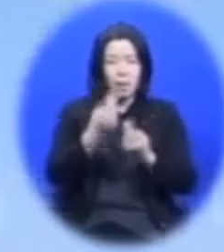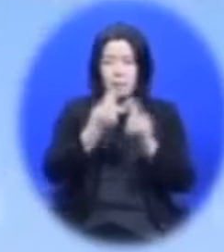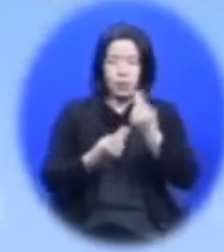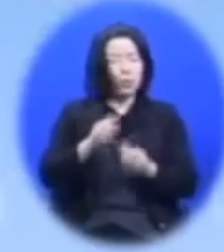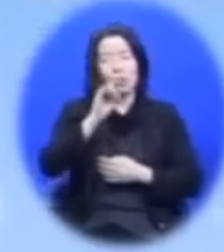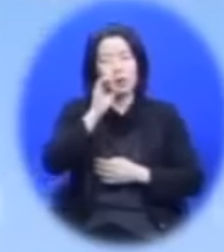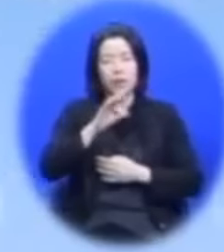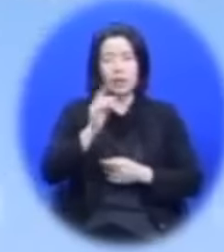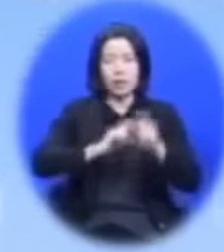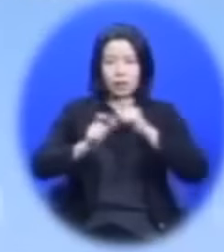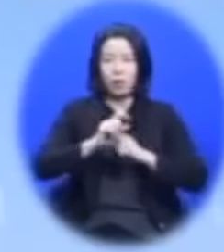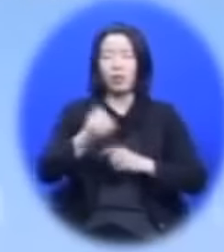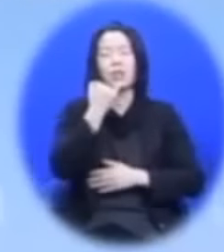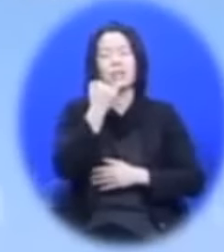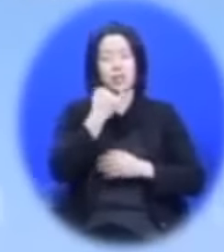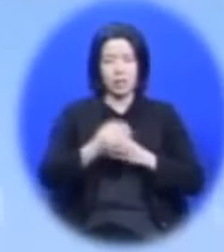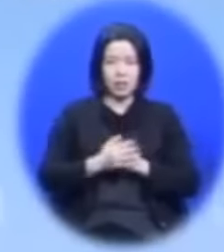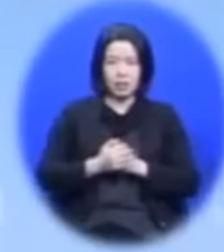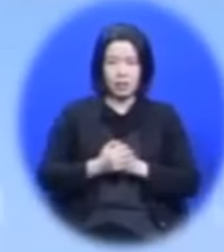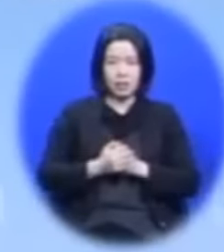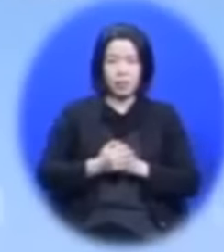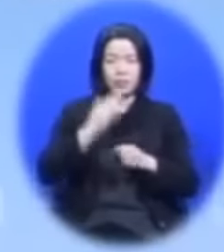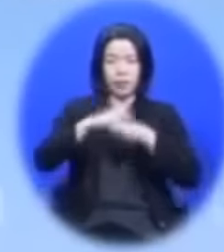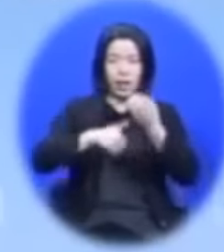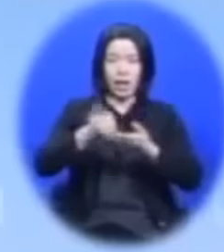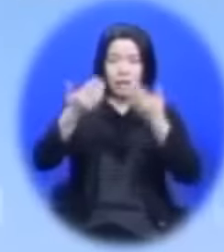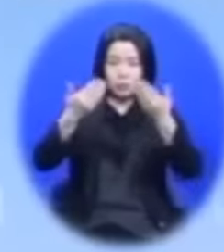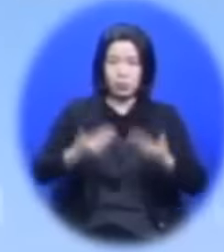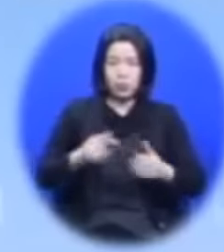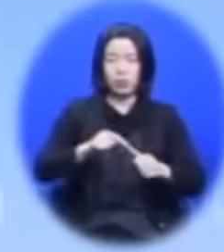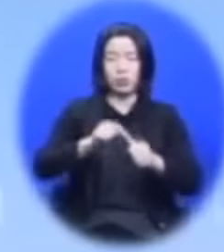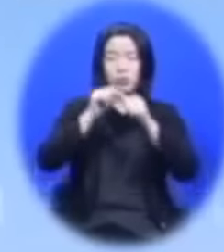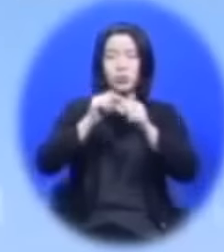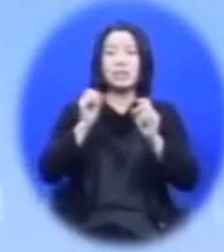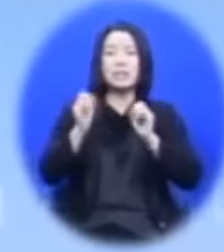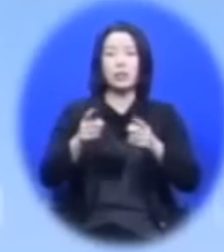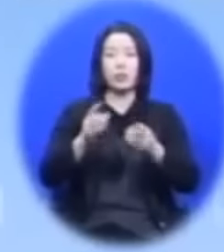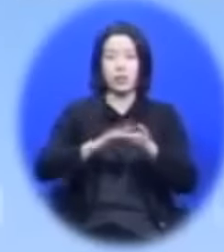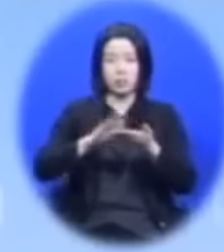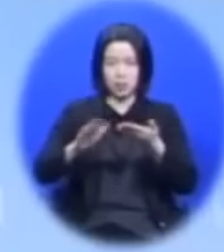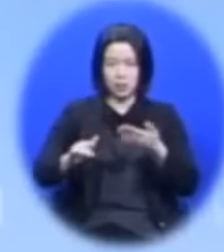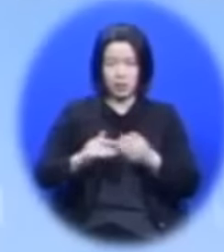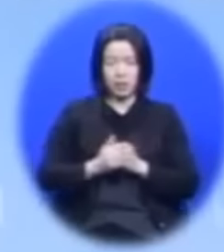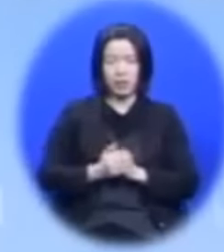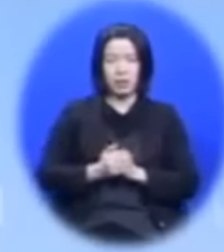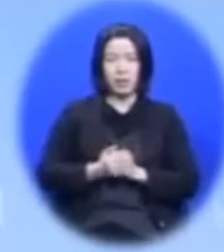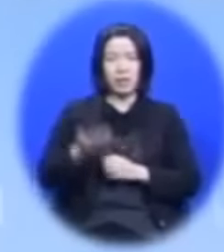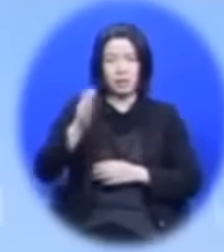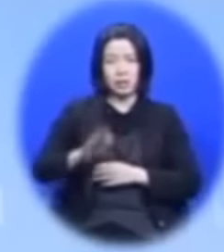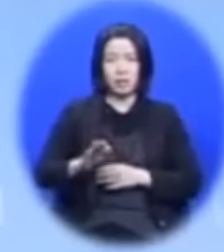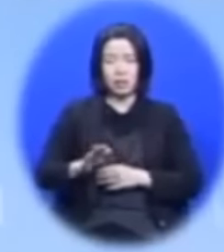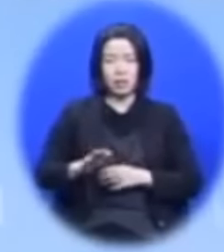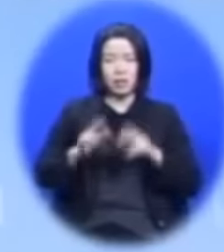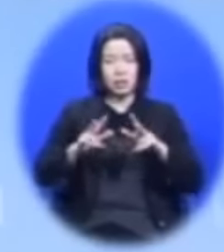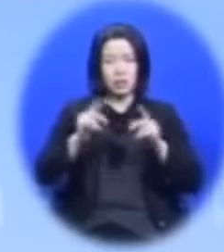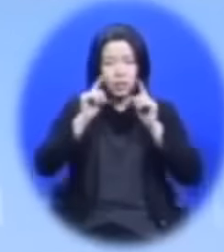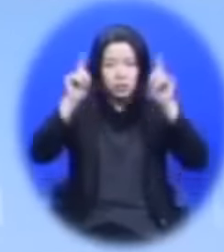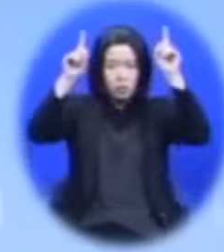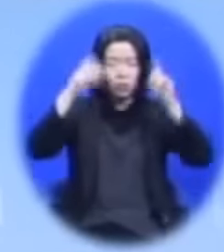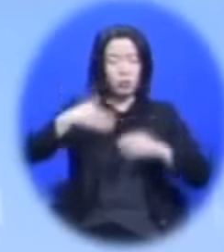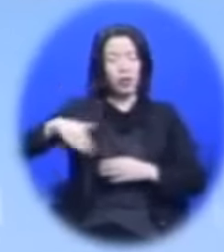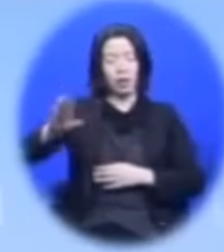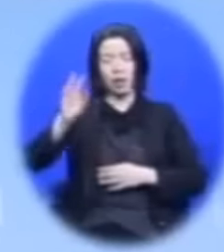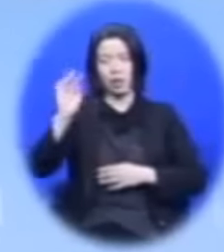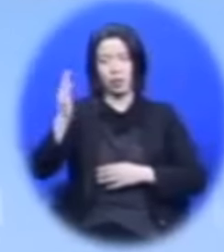없이 나은 일이에요. 하나님이 주시는 구원의 기회인 거죠. 근데 이제 지옥에 가게 될 거란.